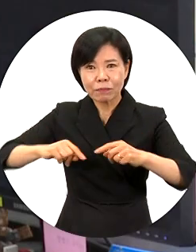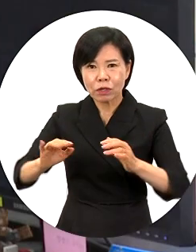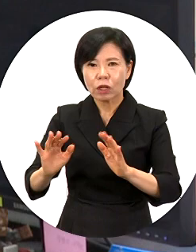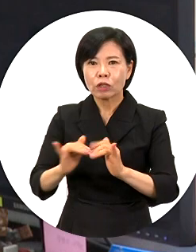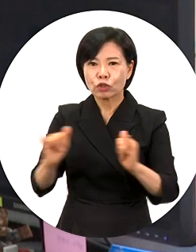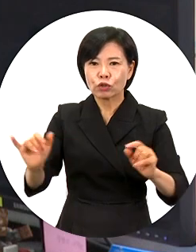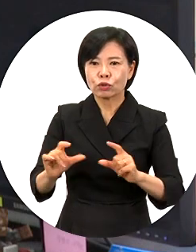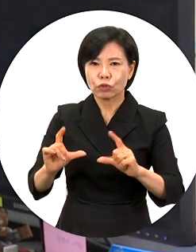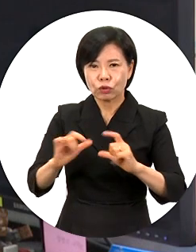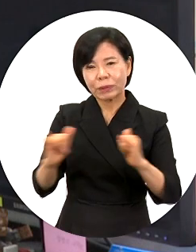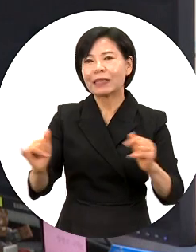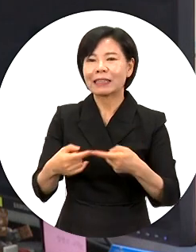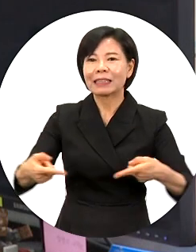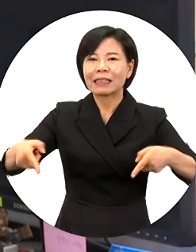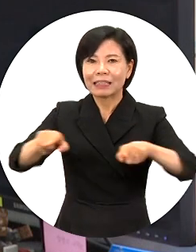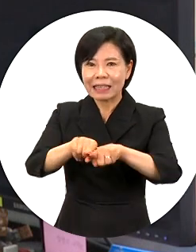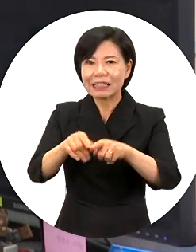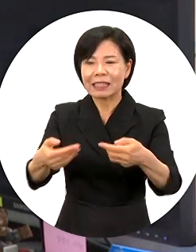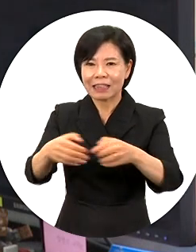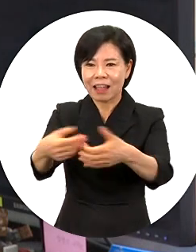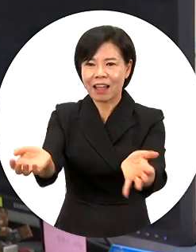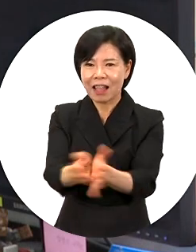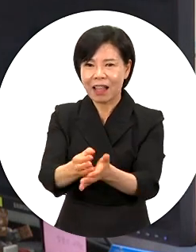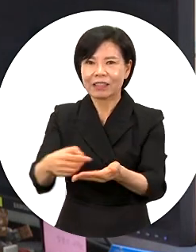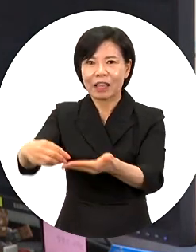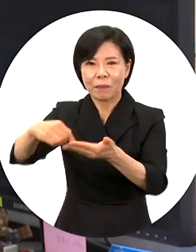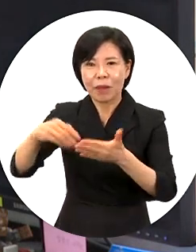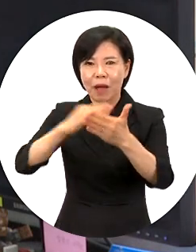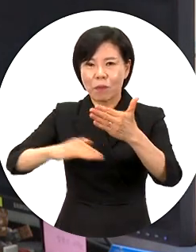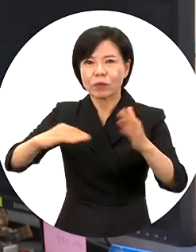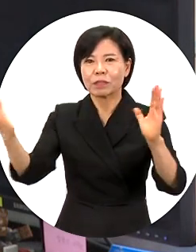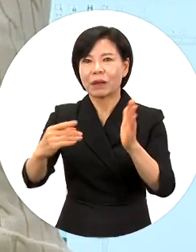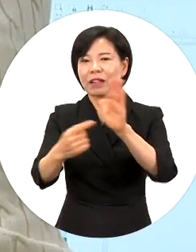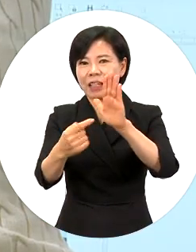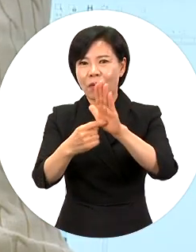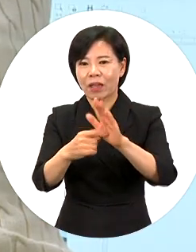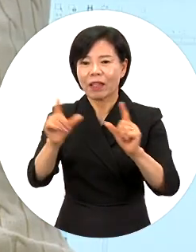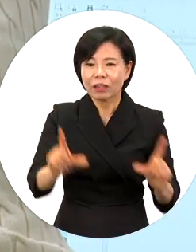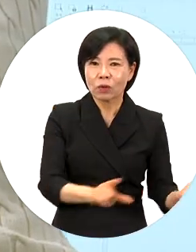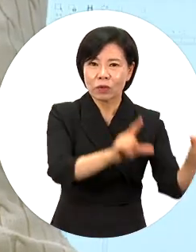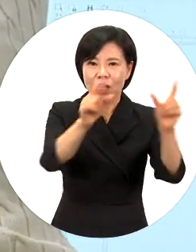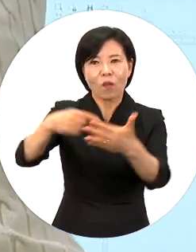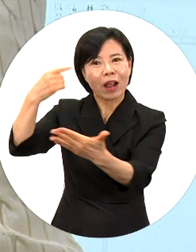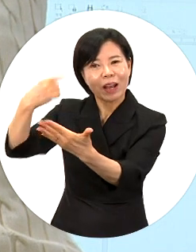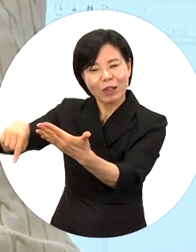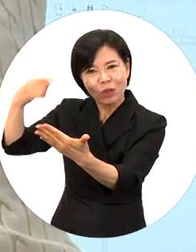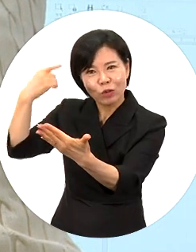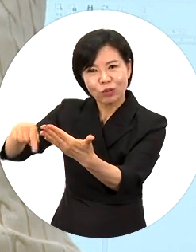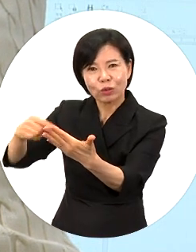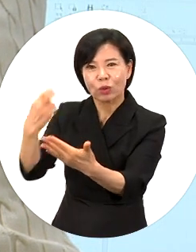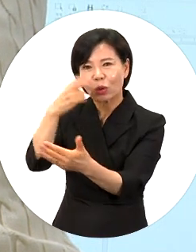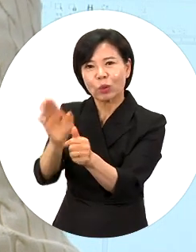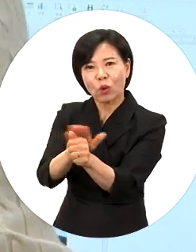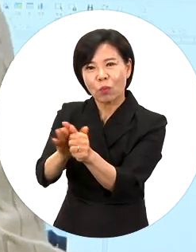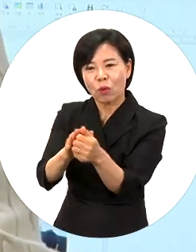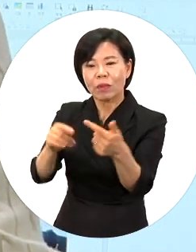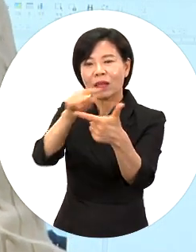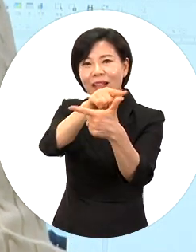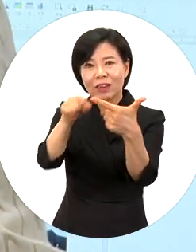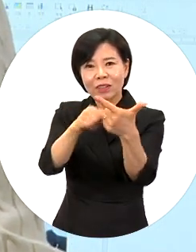9월 6일까지 모집합니다. 15분 도시 제주 기본구상에 따라 생활, 교육, 돌봄